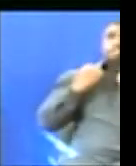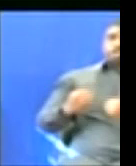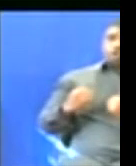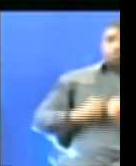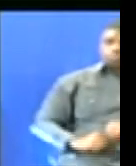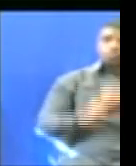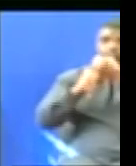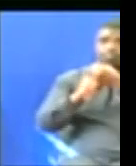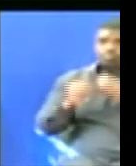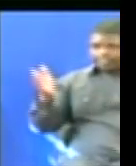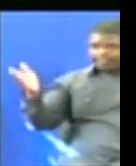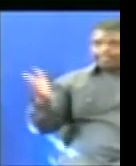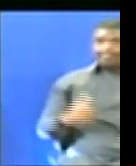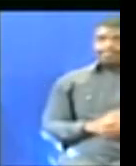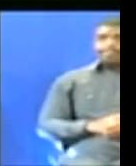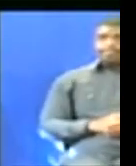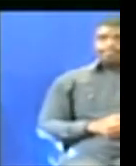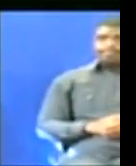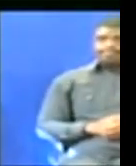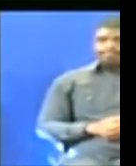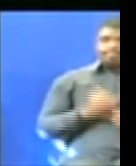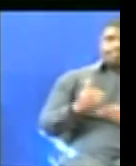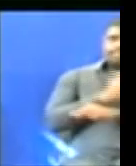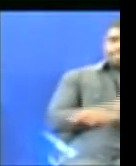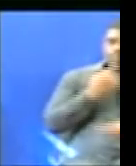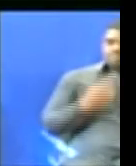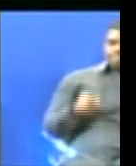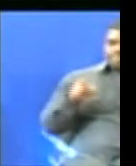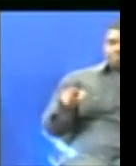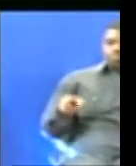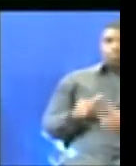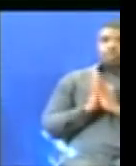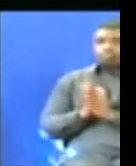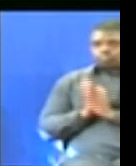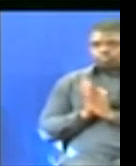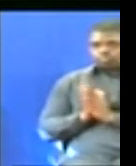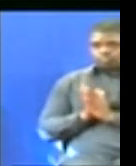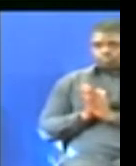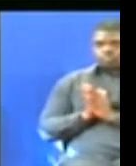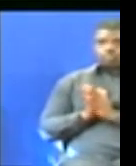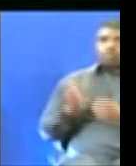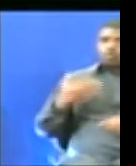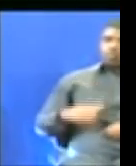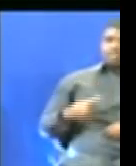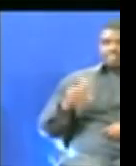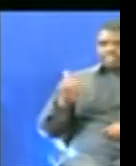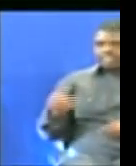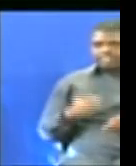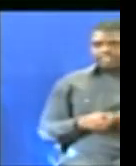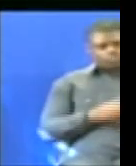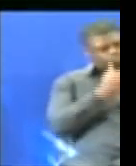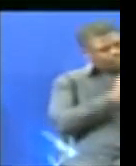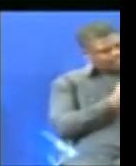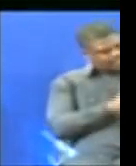mkono sana. Baada ya kusema hayo, naomba niwashukuru sana Mheshimiwa Waziri wa Ujenzi, Uchukuzi